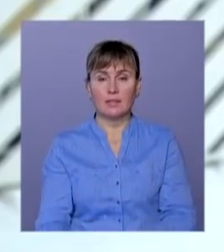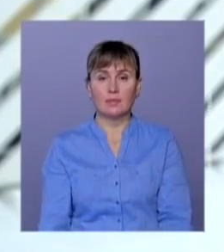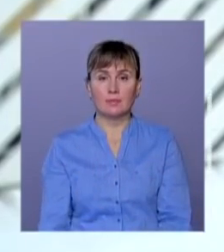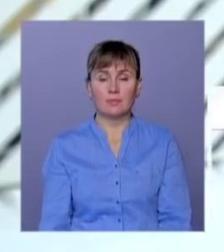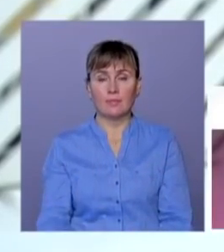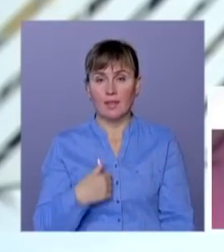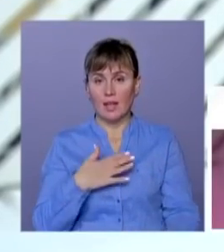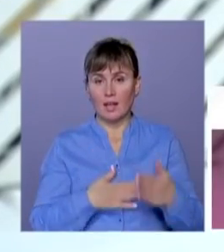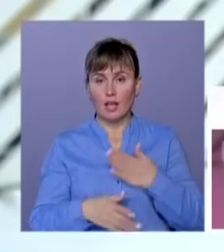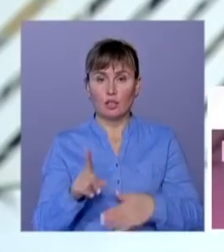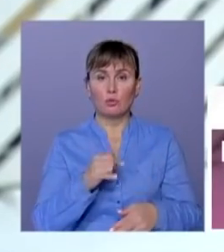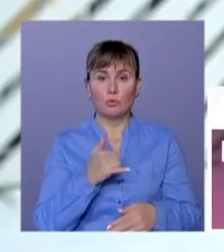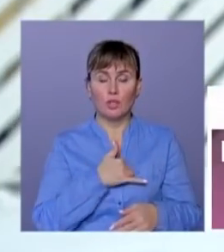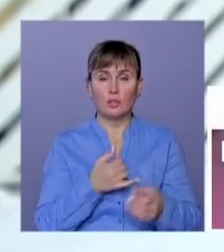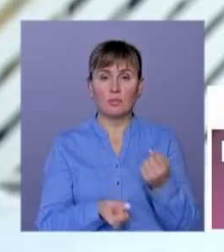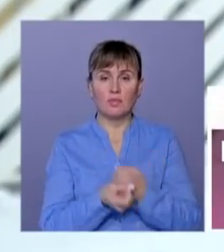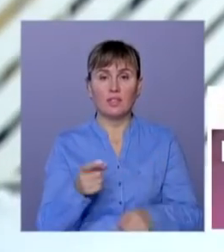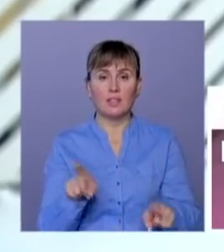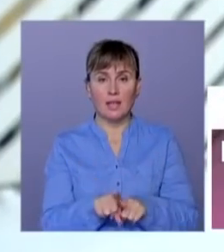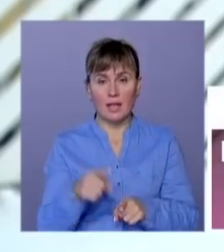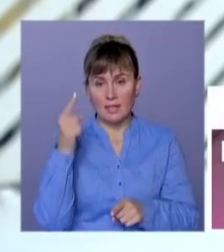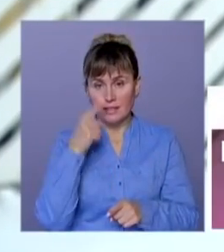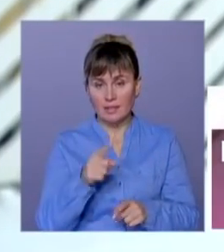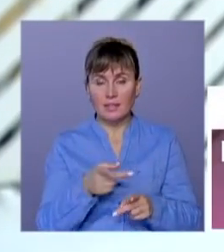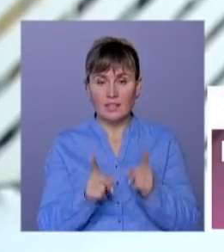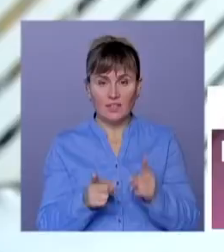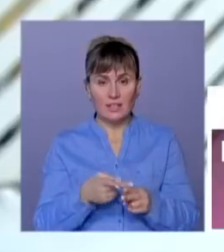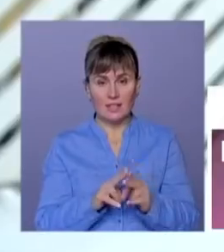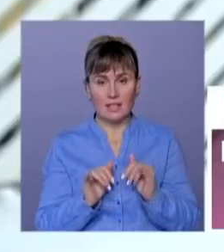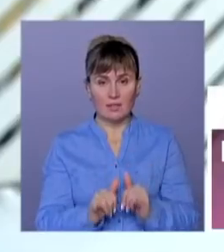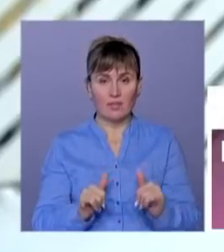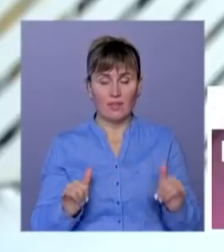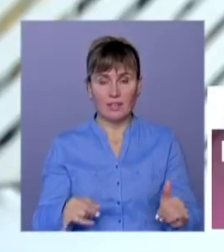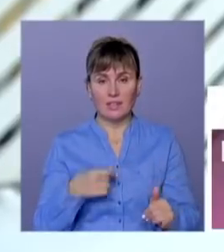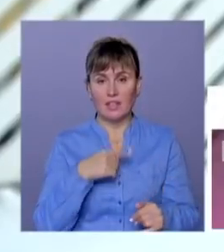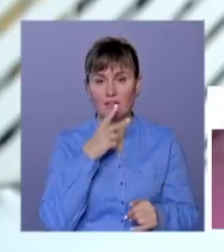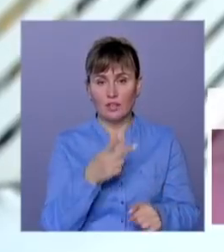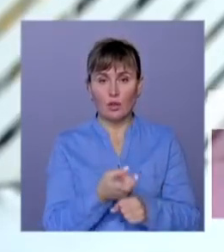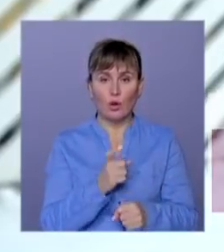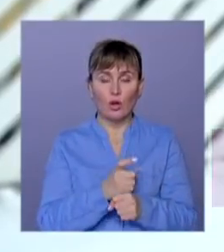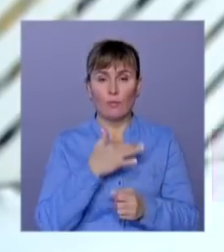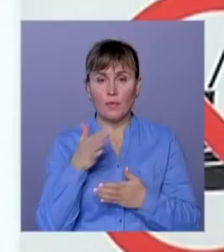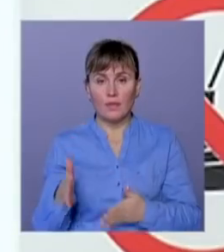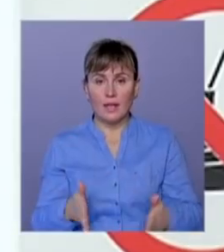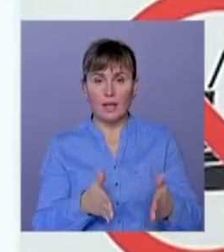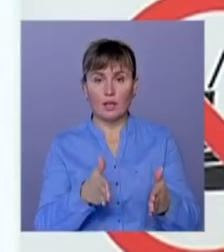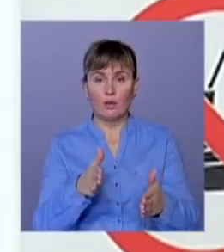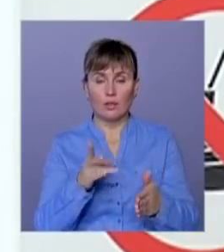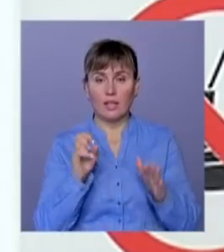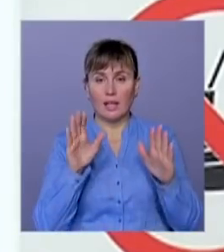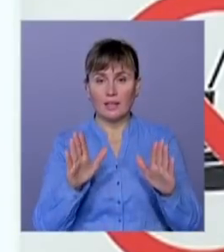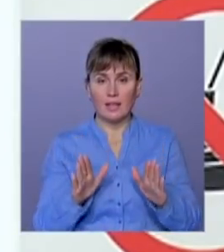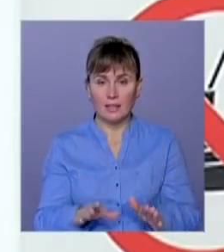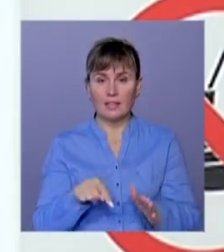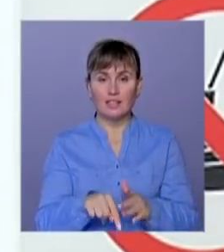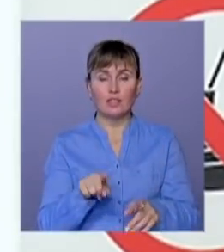что у нас в городе такая инициатива зародилась, и действительно это развивается. Я вижу очень много народу, особенно на Белке, на Атакенте. Здесь вот